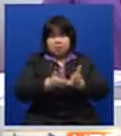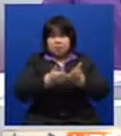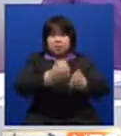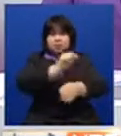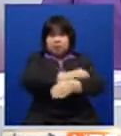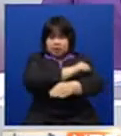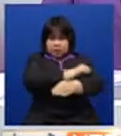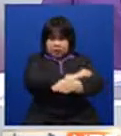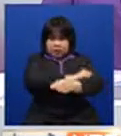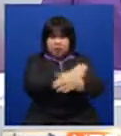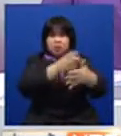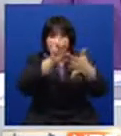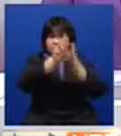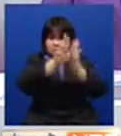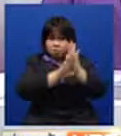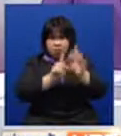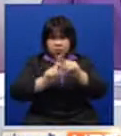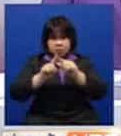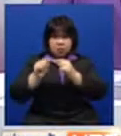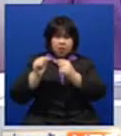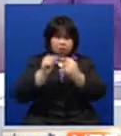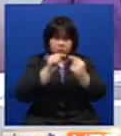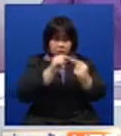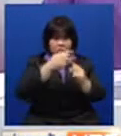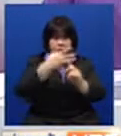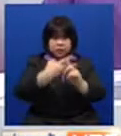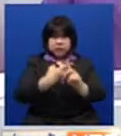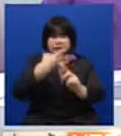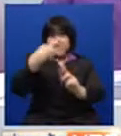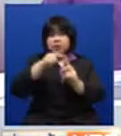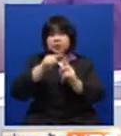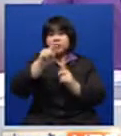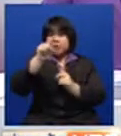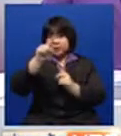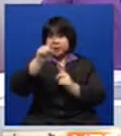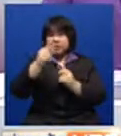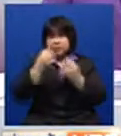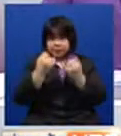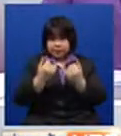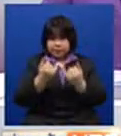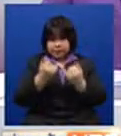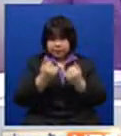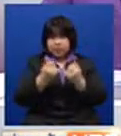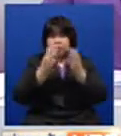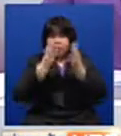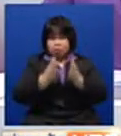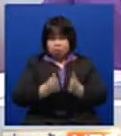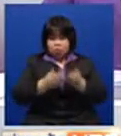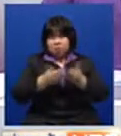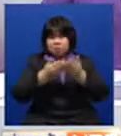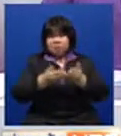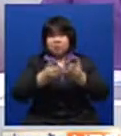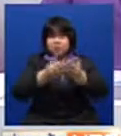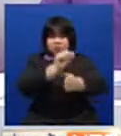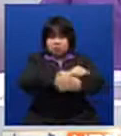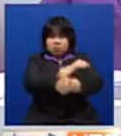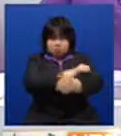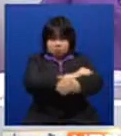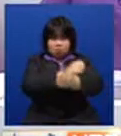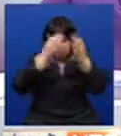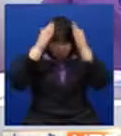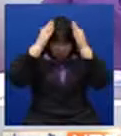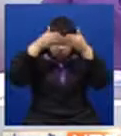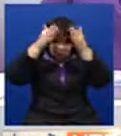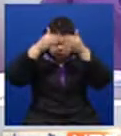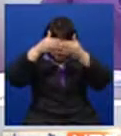ต่อเนื่องแล้วก็ในวันที่ 1เมษายนที่ใกล้จะถึงนี้นะคะแรงงานประมงไทยจากอินโดนีเซีย 6คนก็จะเดินทาง